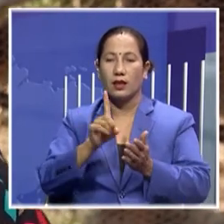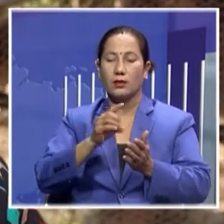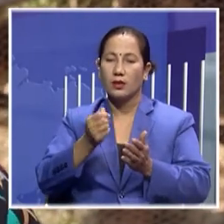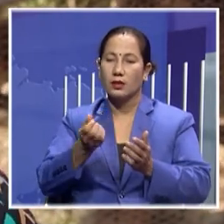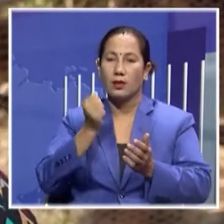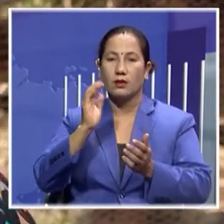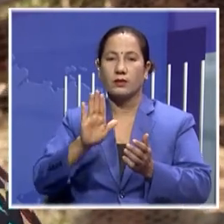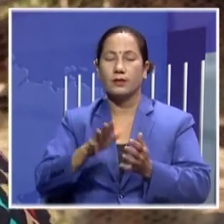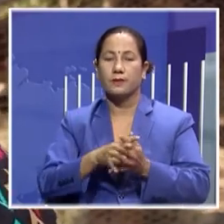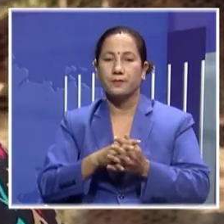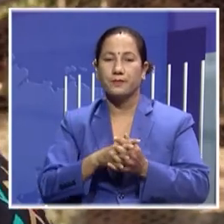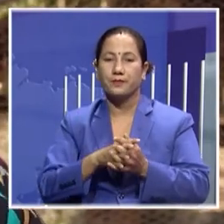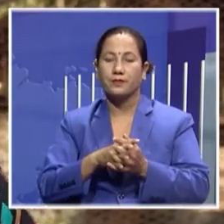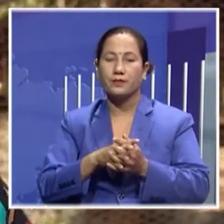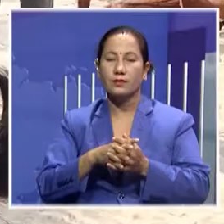रहेछन्।